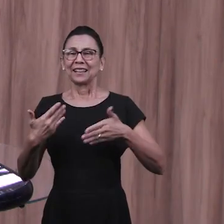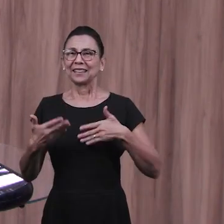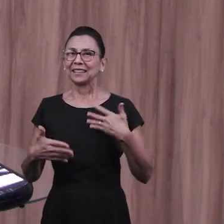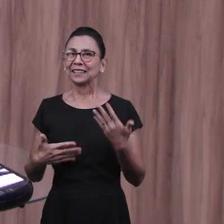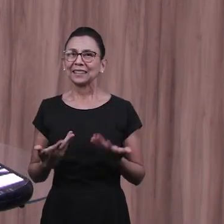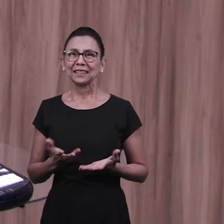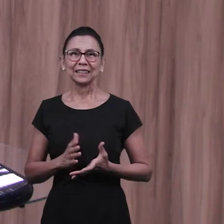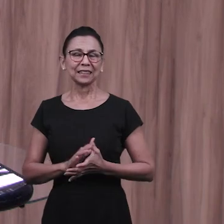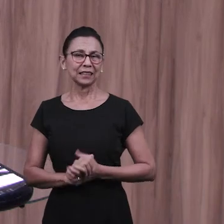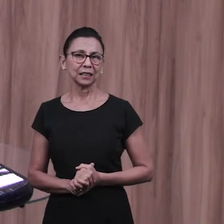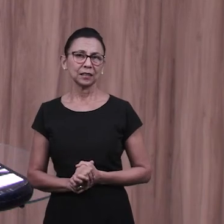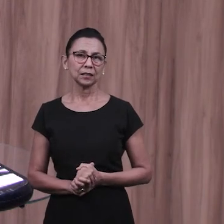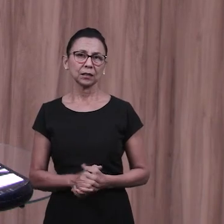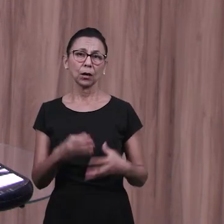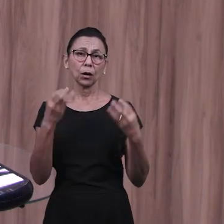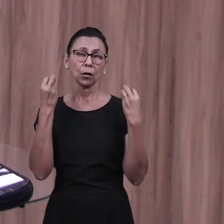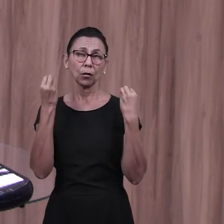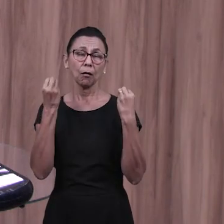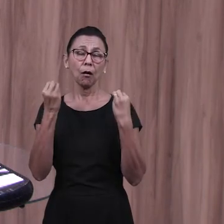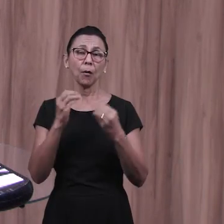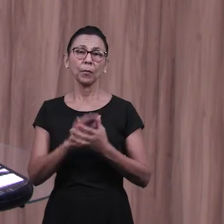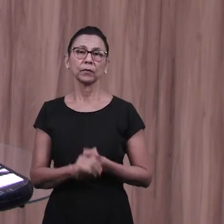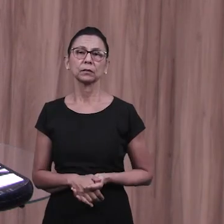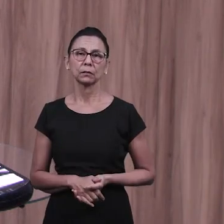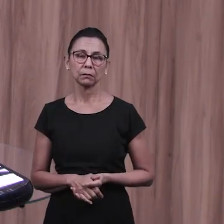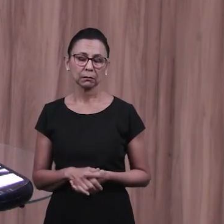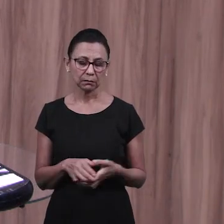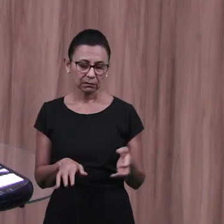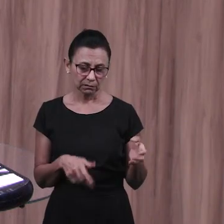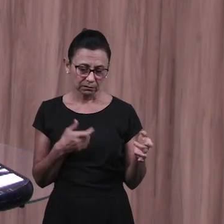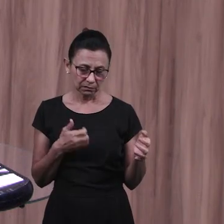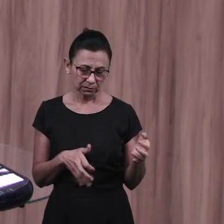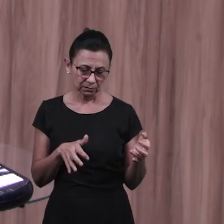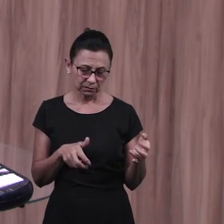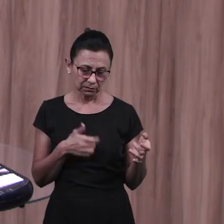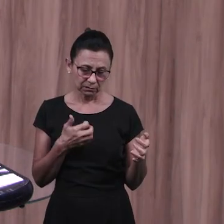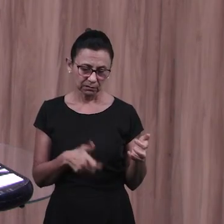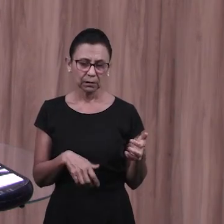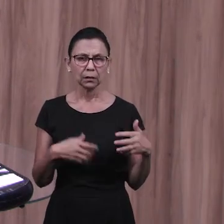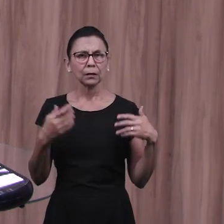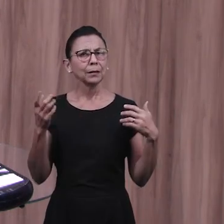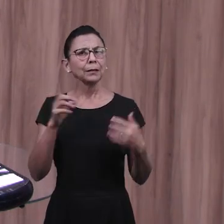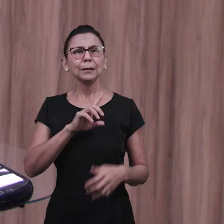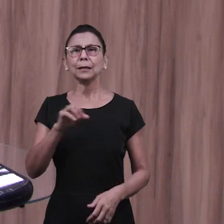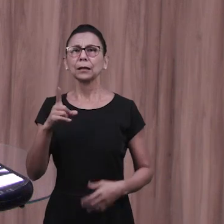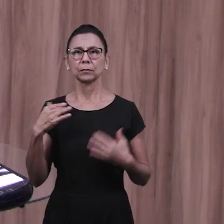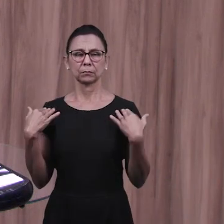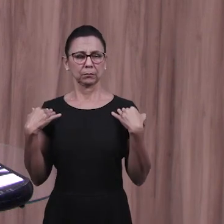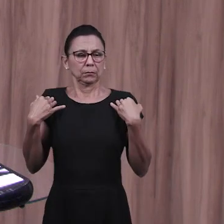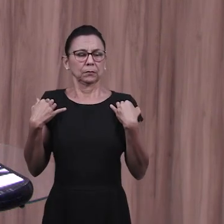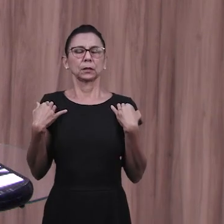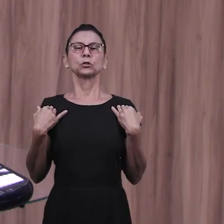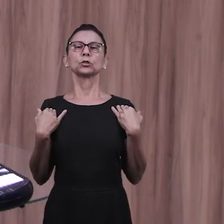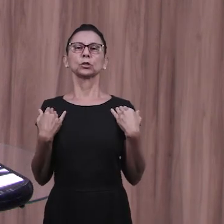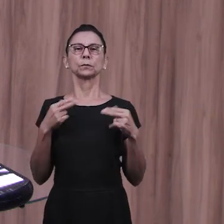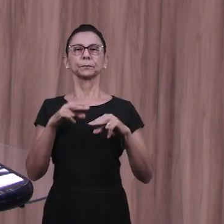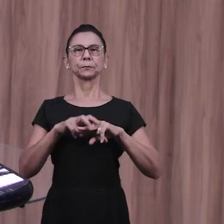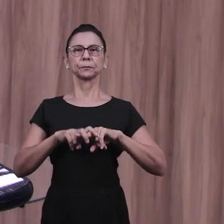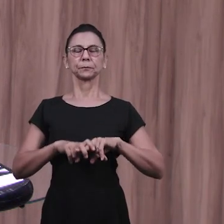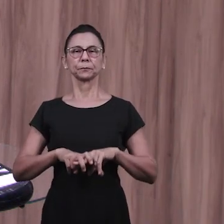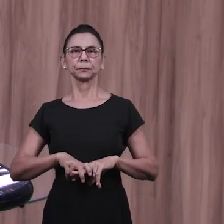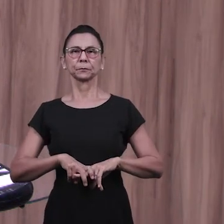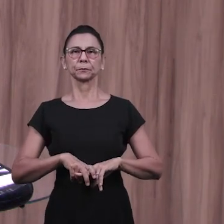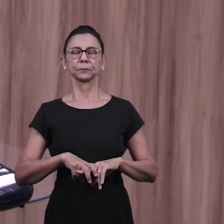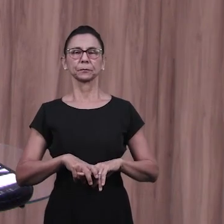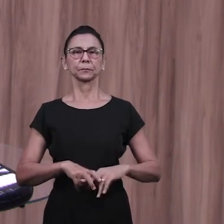pas jouer et chanter et décourager. Nous devons avoir une posture, nous asseoir